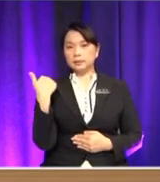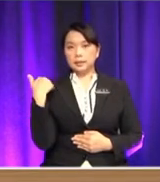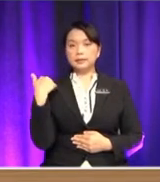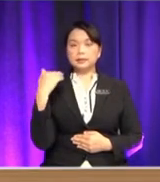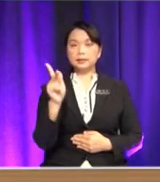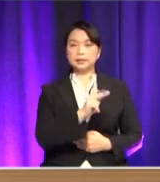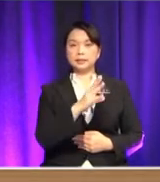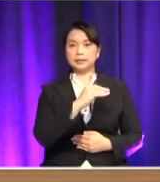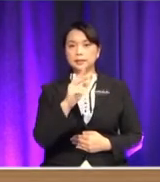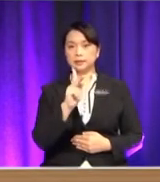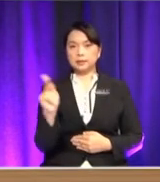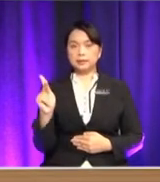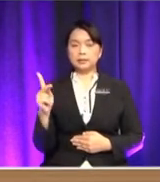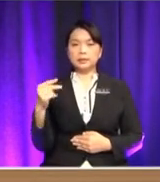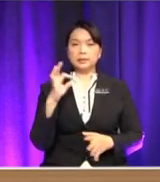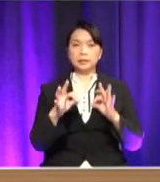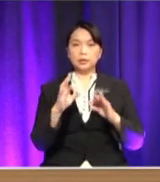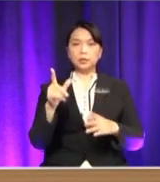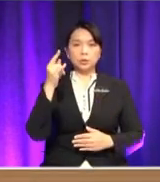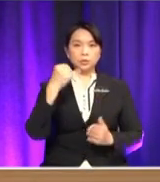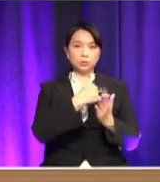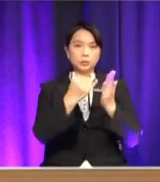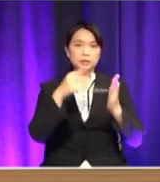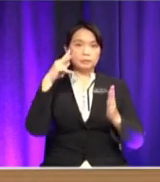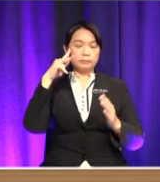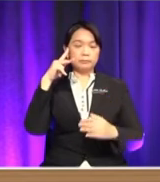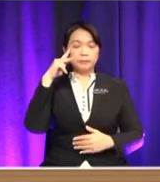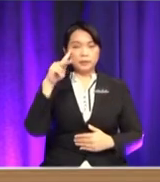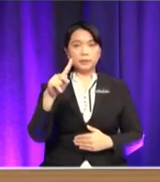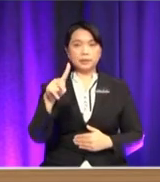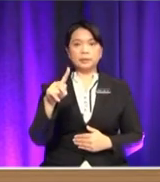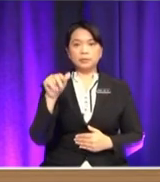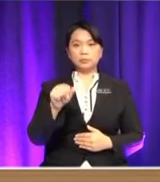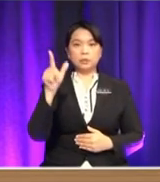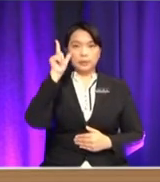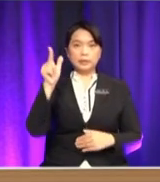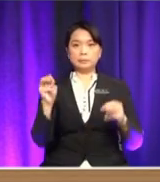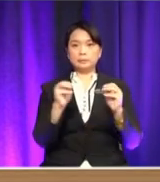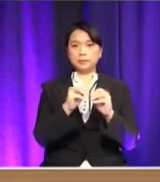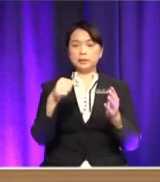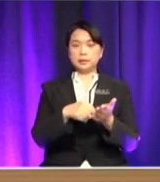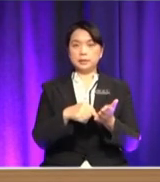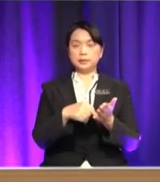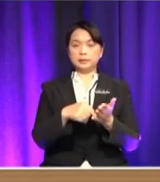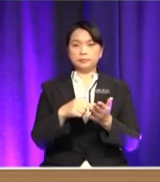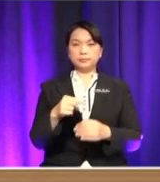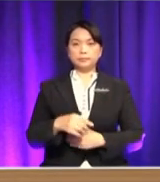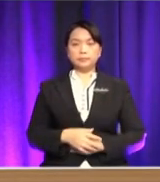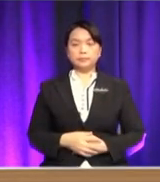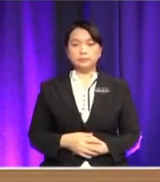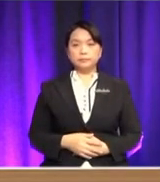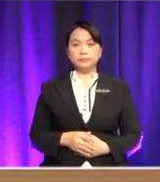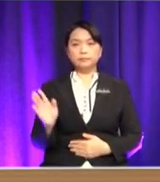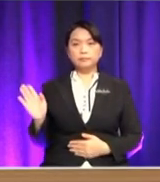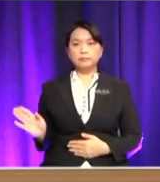lukisan pandangan kita boleh lihat seperti inilah Kero kiri-kanan jeruk jadi karena macam tuh